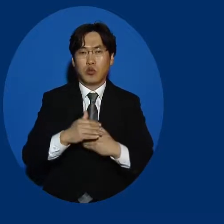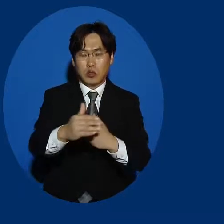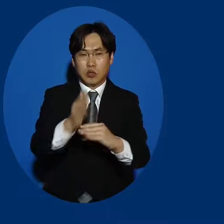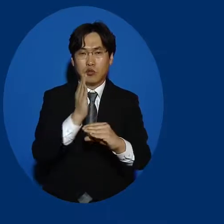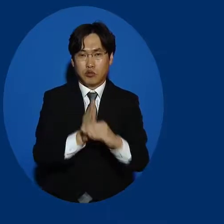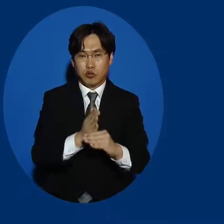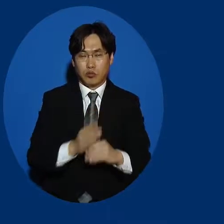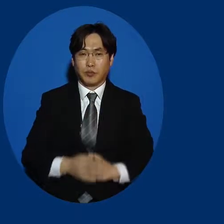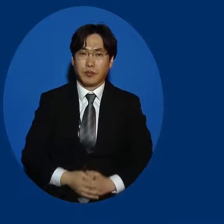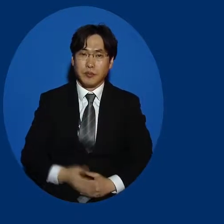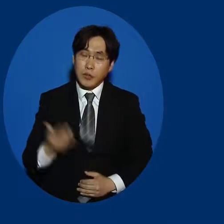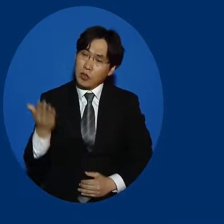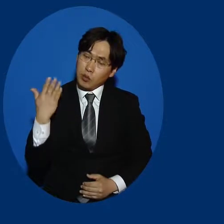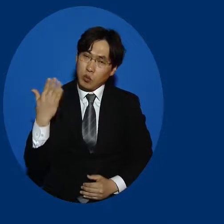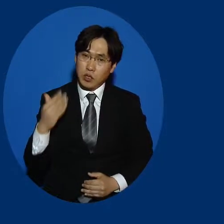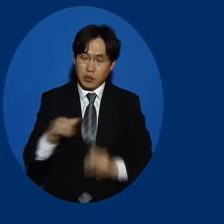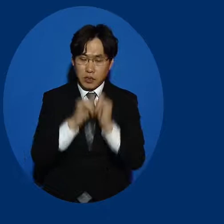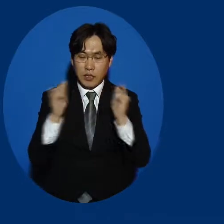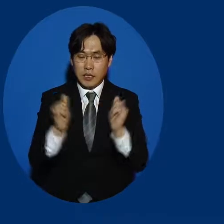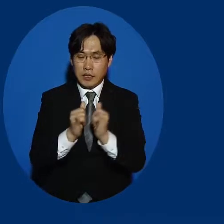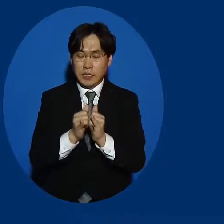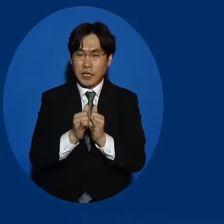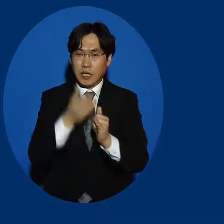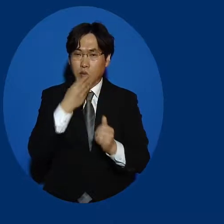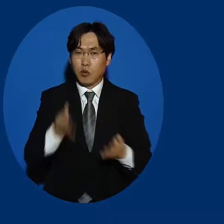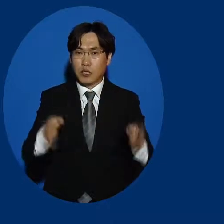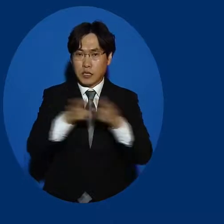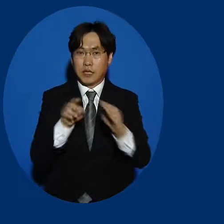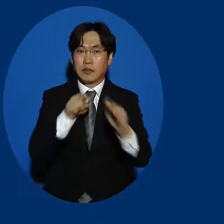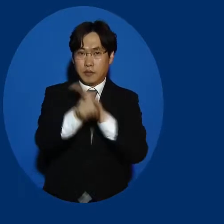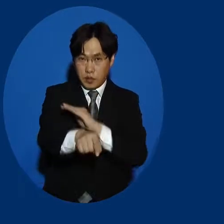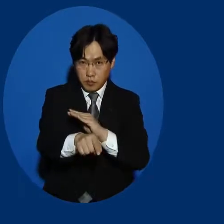복지관에 방문한 적이 있었는데 요가 수업을 하고 있었습니다.